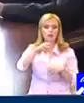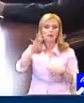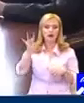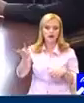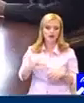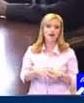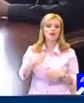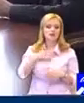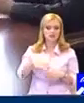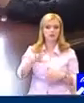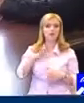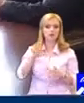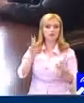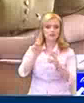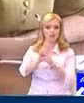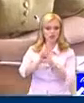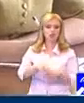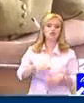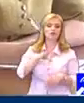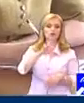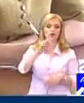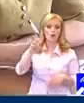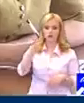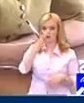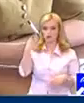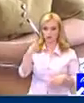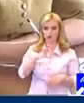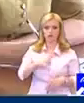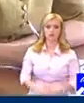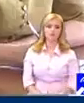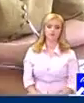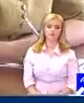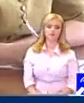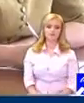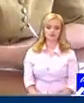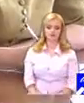runde de negocieri în formatul 5+2, desfășurate recent la Roma.